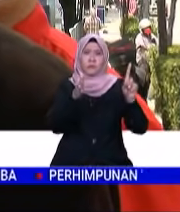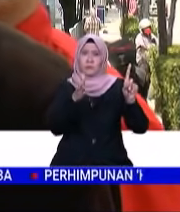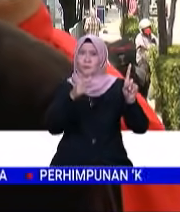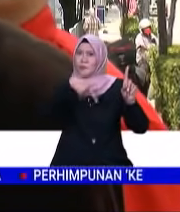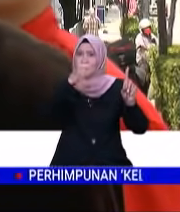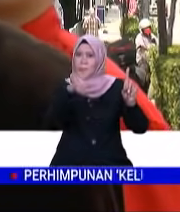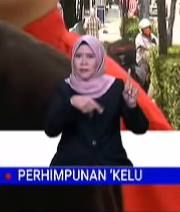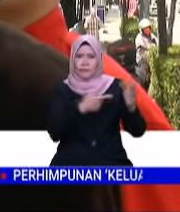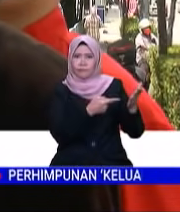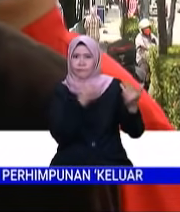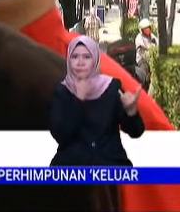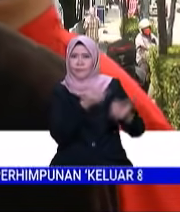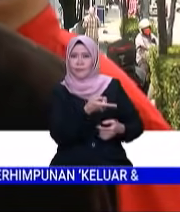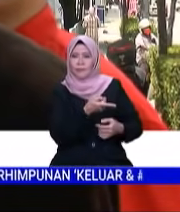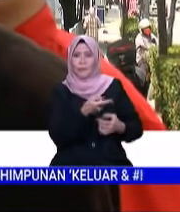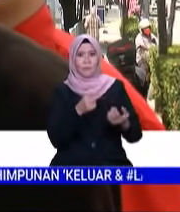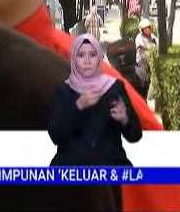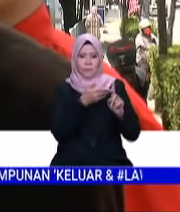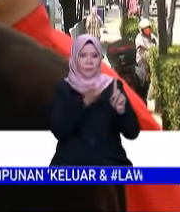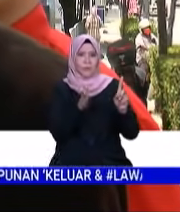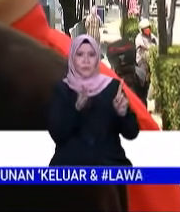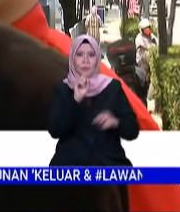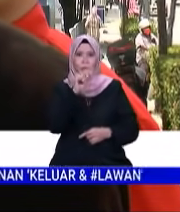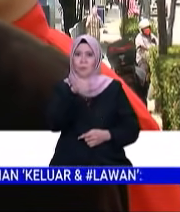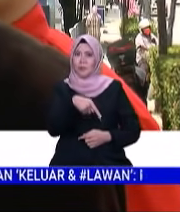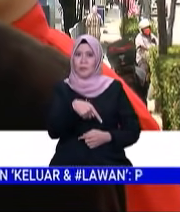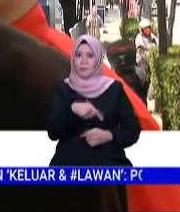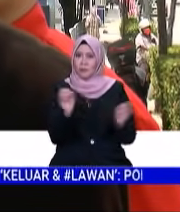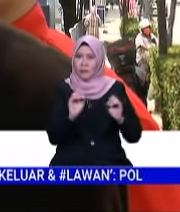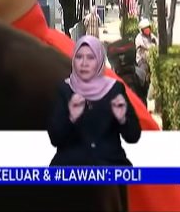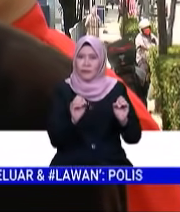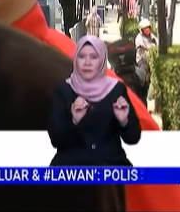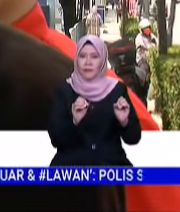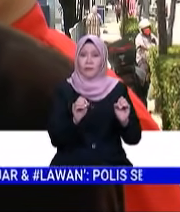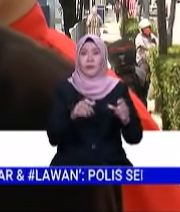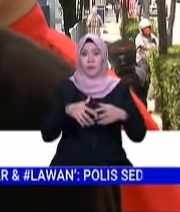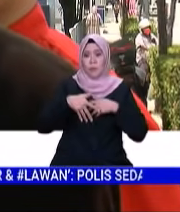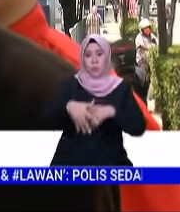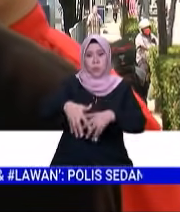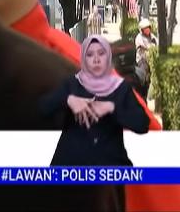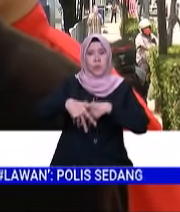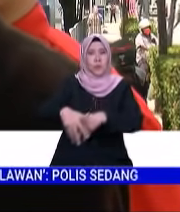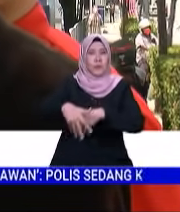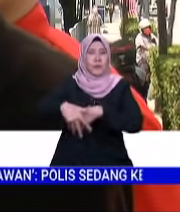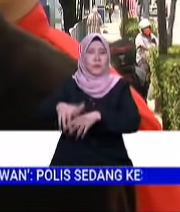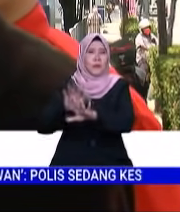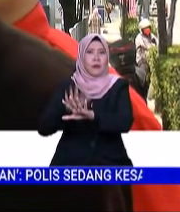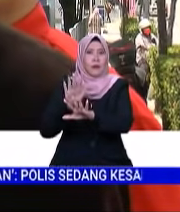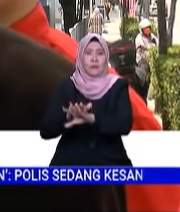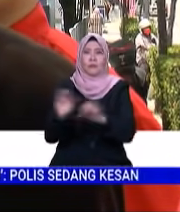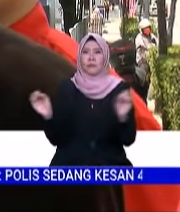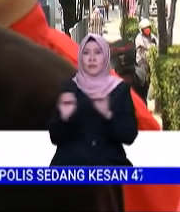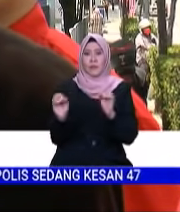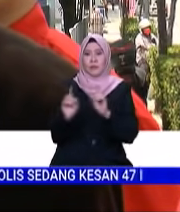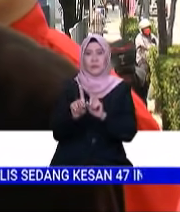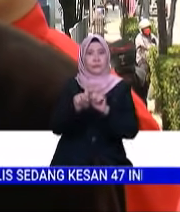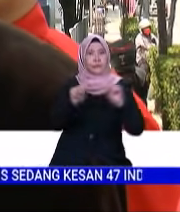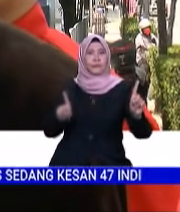PKP. Mereka turut tidak mematuhi SOP apabila berarak beramai-ramai tanpa penjarakan